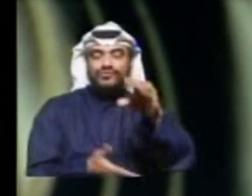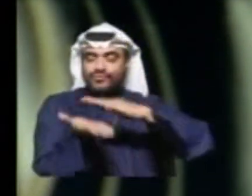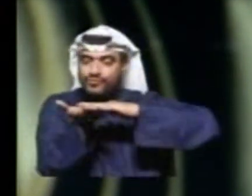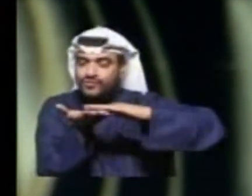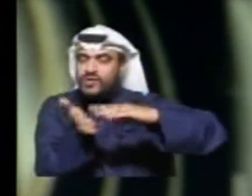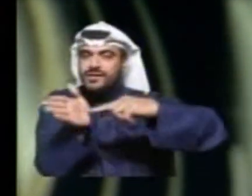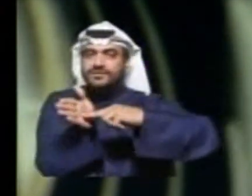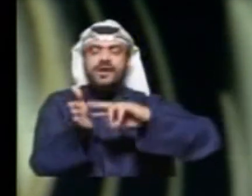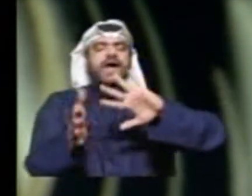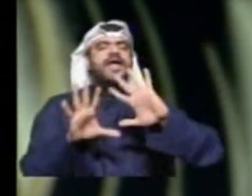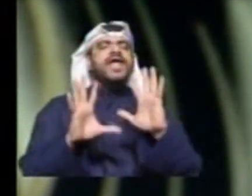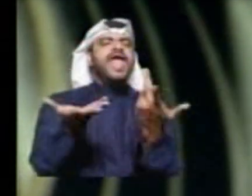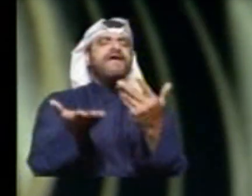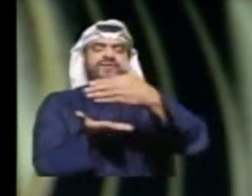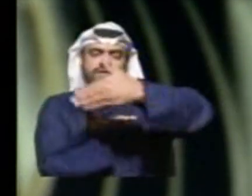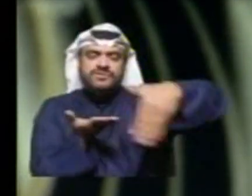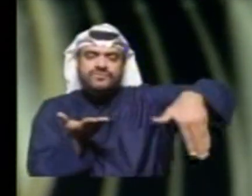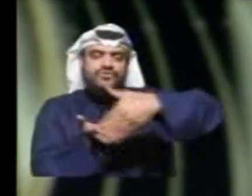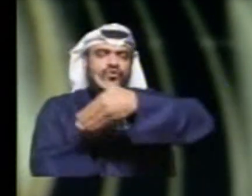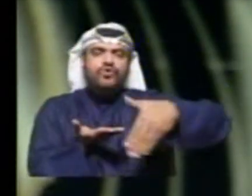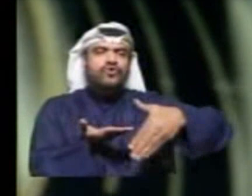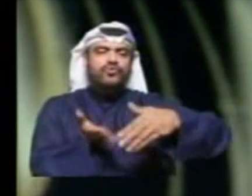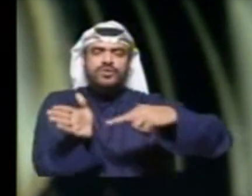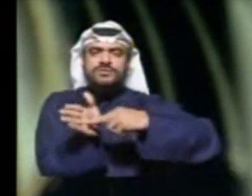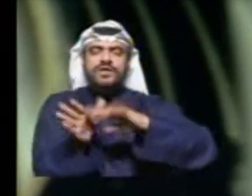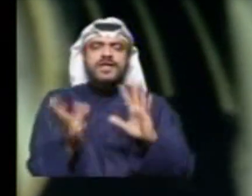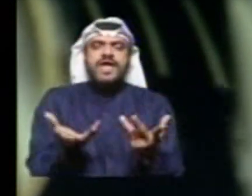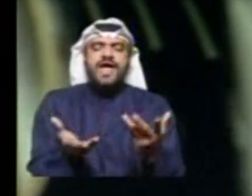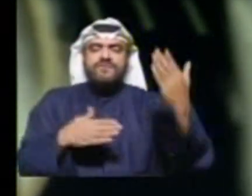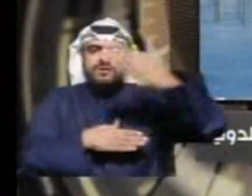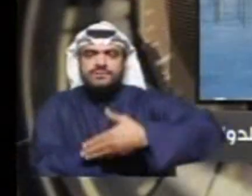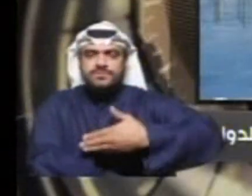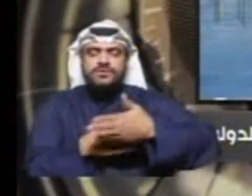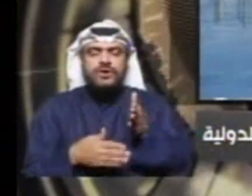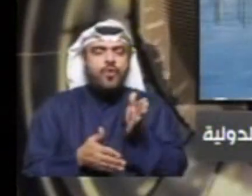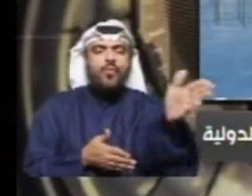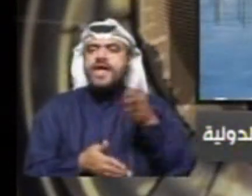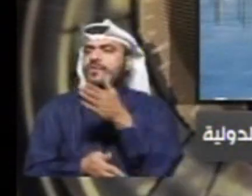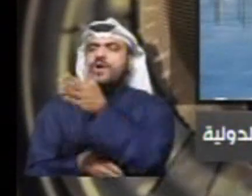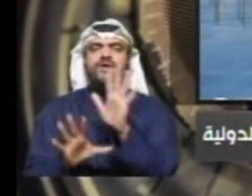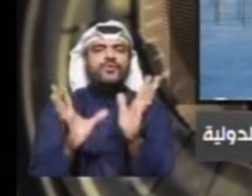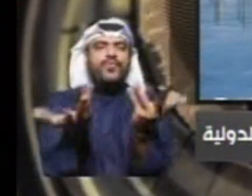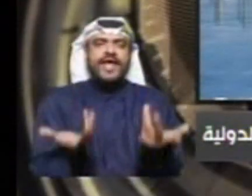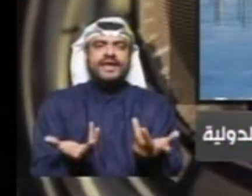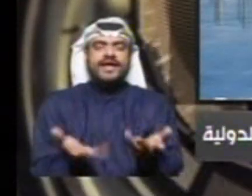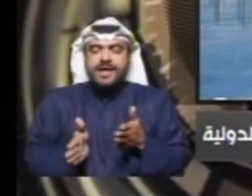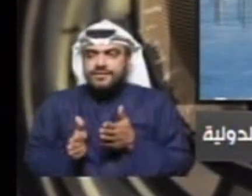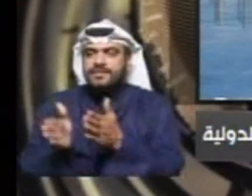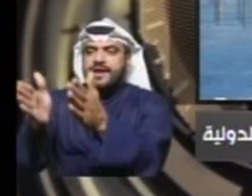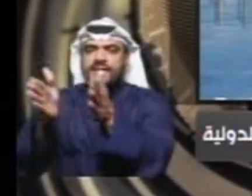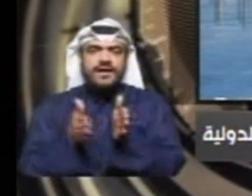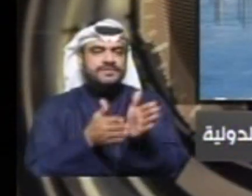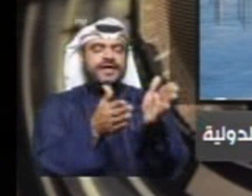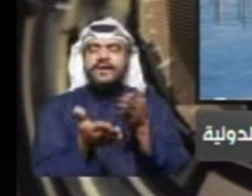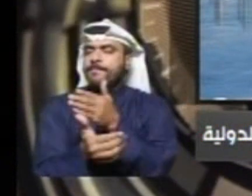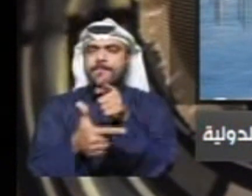السورية؟ من أي الاتجاهات تقريبا؟ هل هنالك تفاصيل سعادة السفير؟ هو الاتجاه في أكثر من منفذ، المنافذ